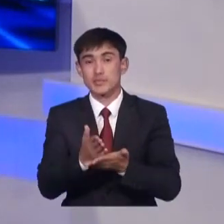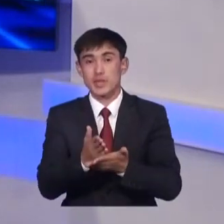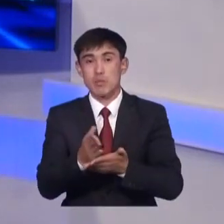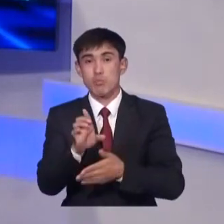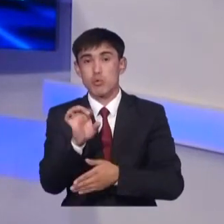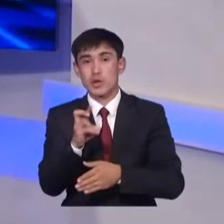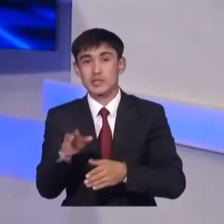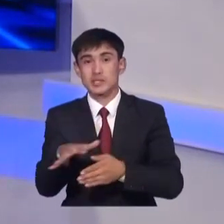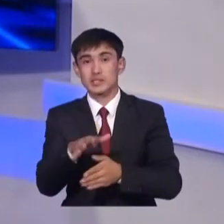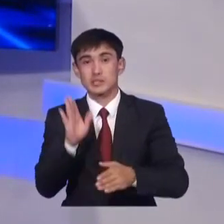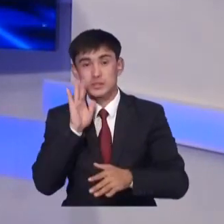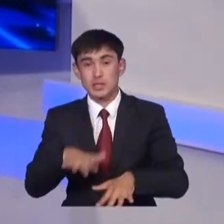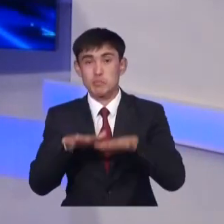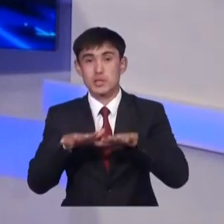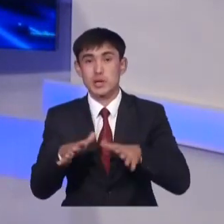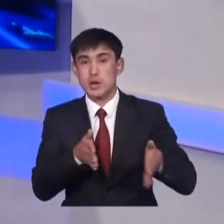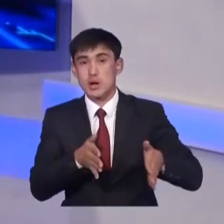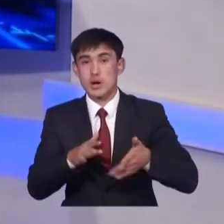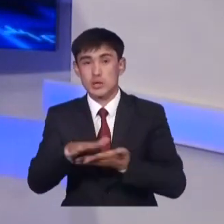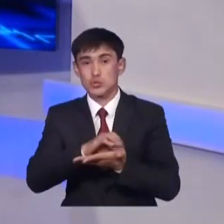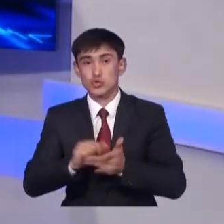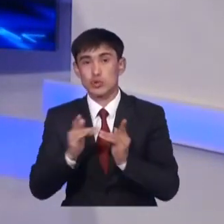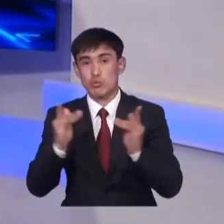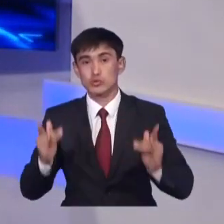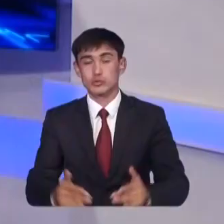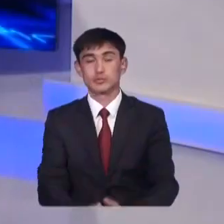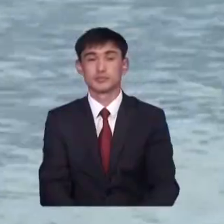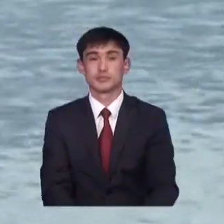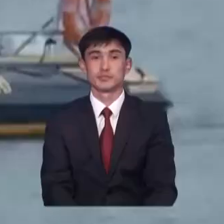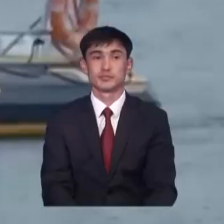и разрушило мост. В нашей следующей подборке новости мира.